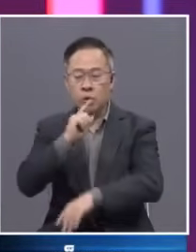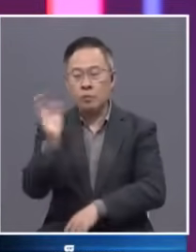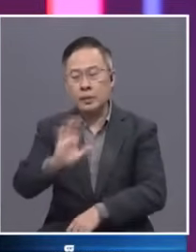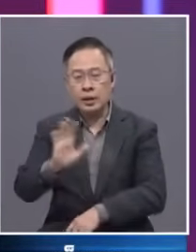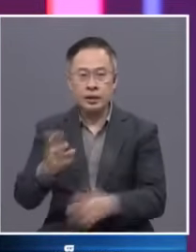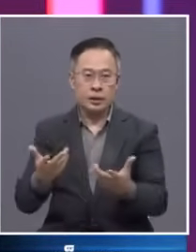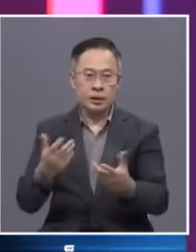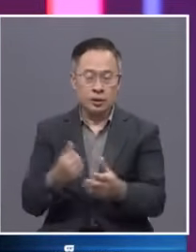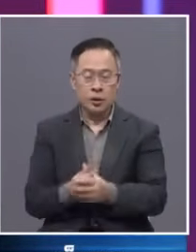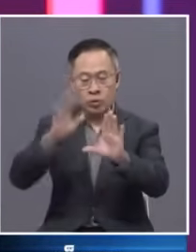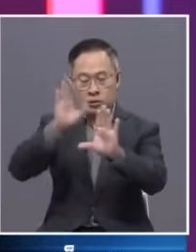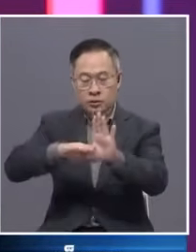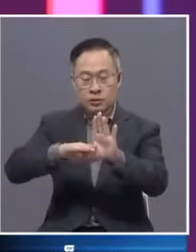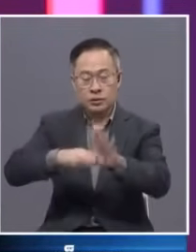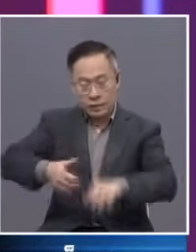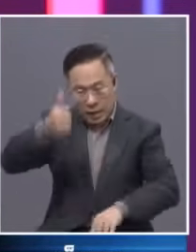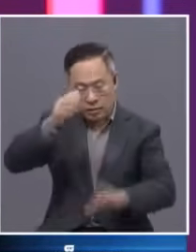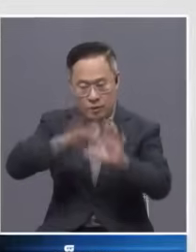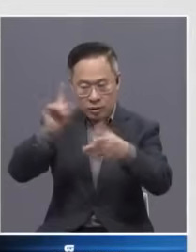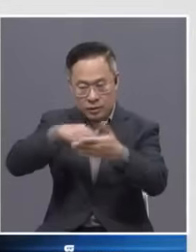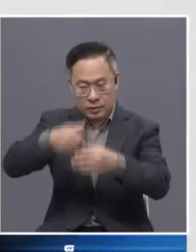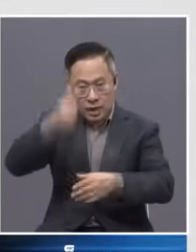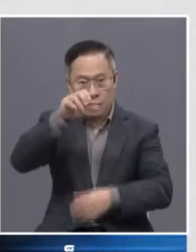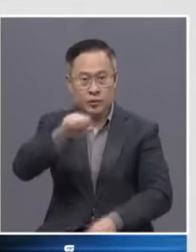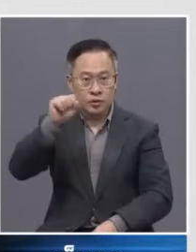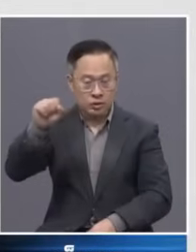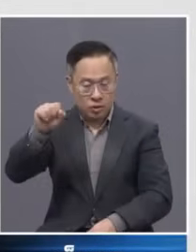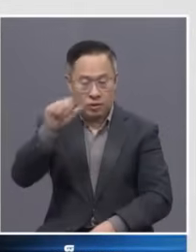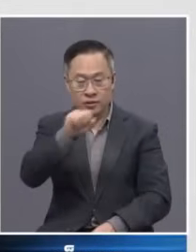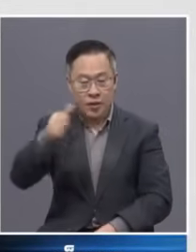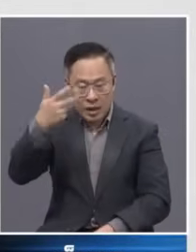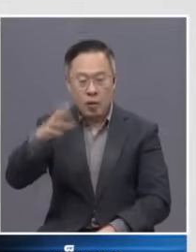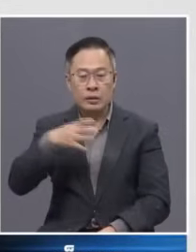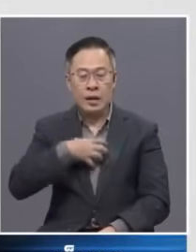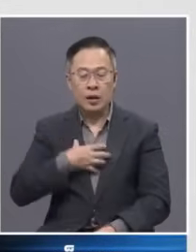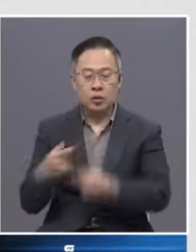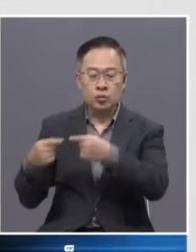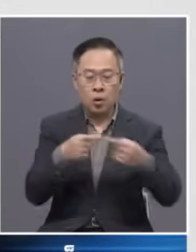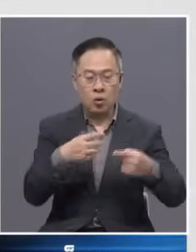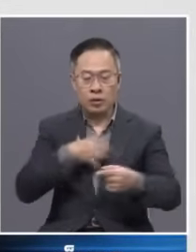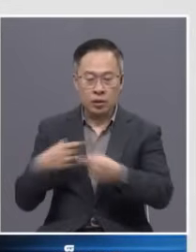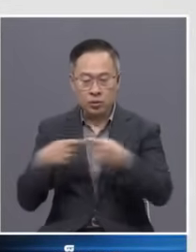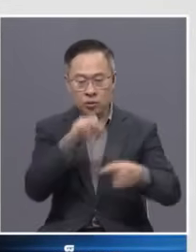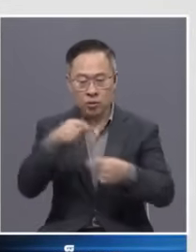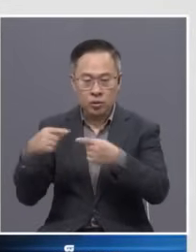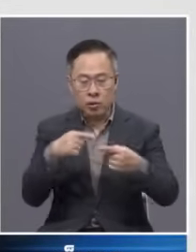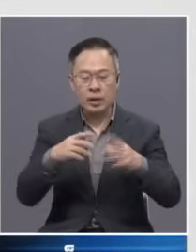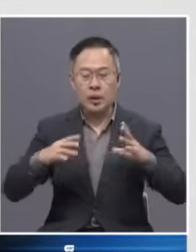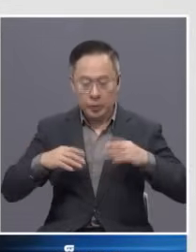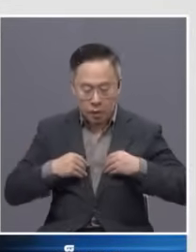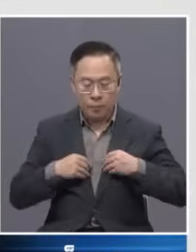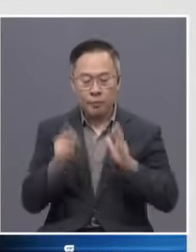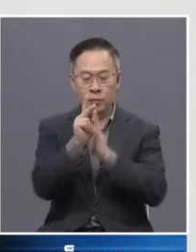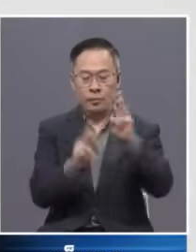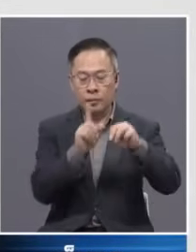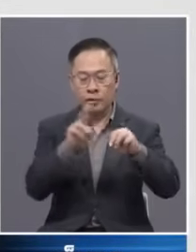ตอนนี้ปรากฏการณ์ที่เกิดขึ้นกับพรรคไทยคุณปิยบุตรเปรียบเทียบว่าเหมือนยุทธวิธีแยกปลาออกจากน้ำเชื่อว่ากลุ่มผู้มีอำน